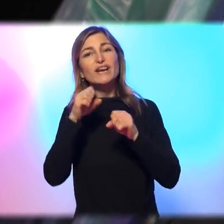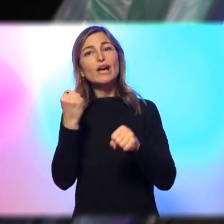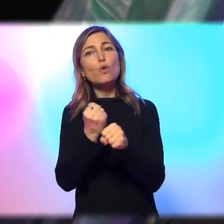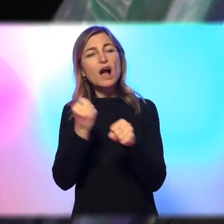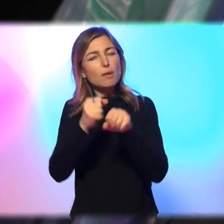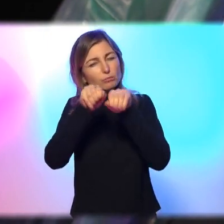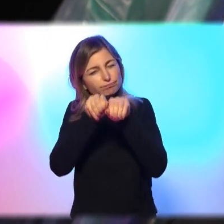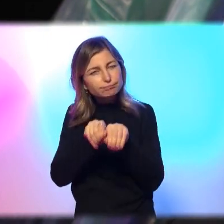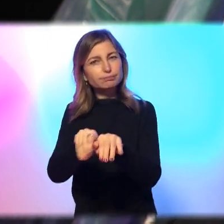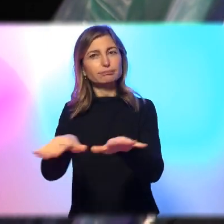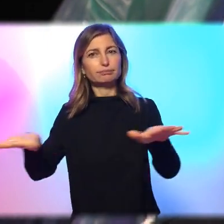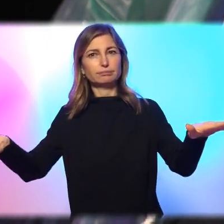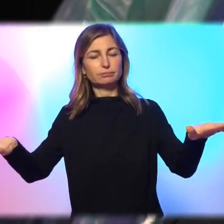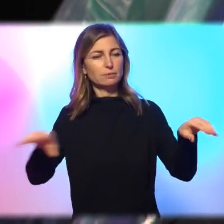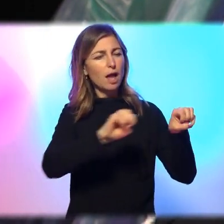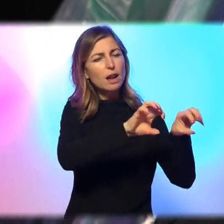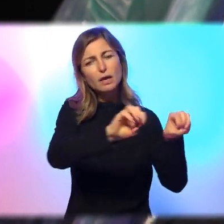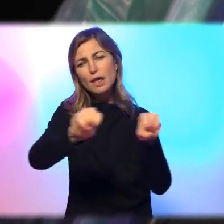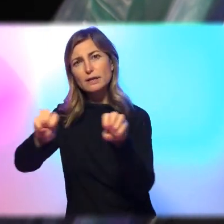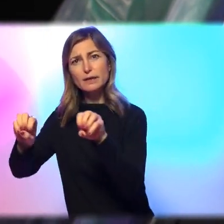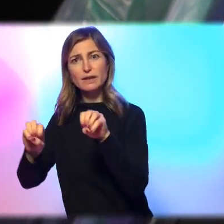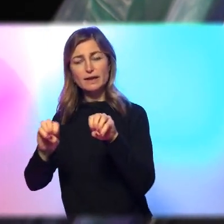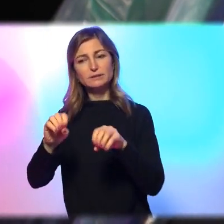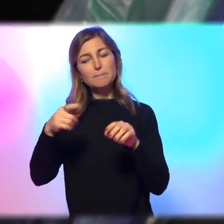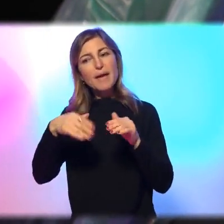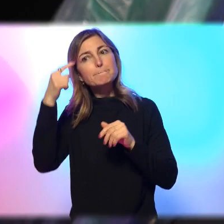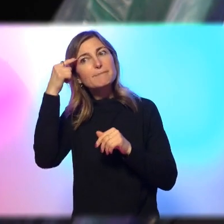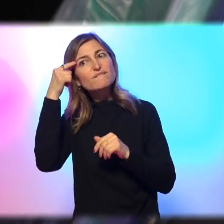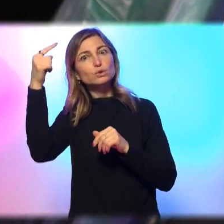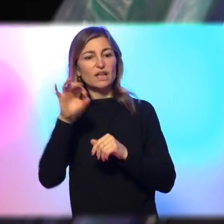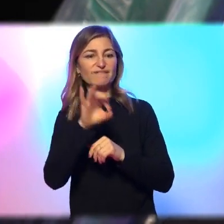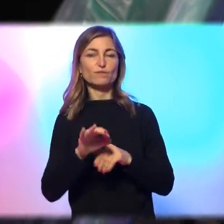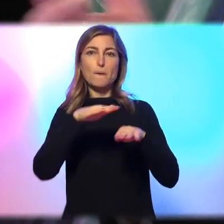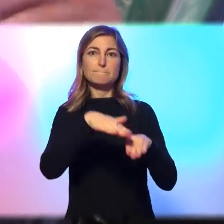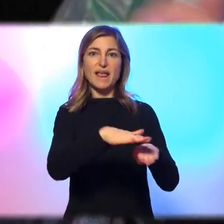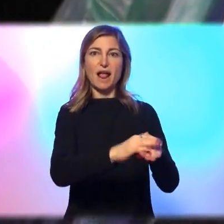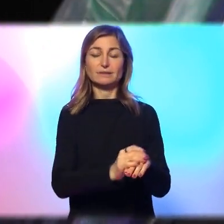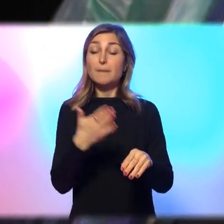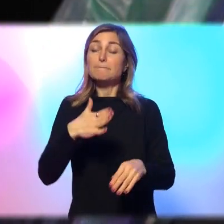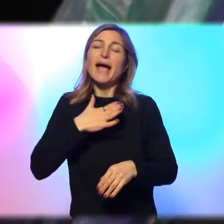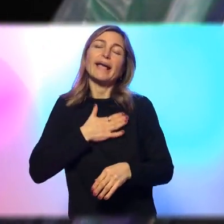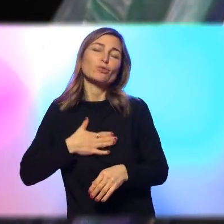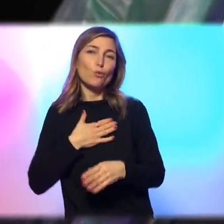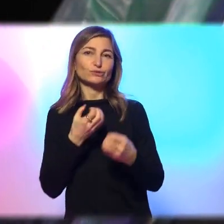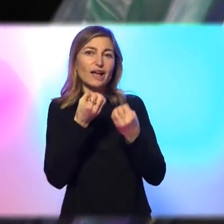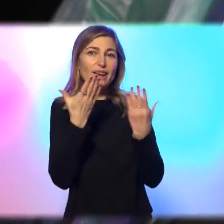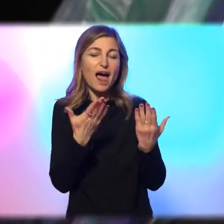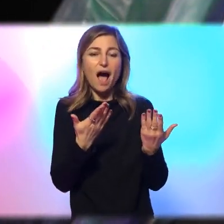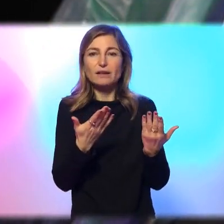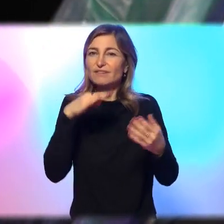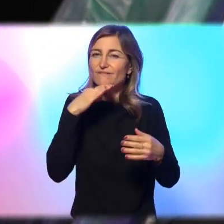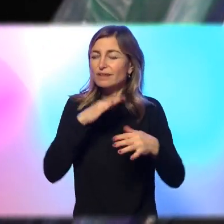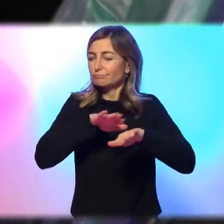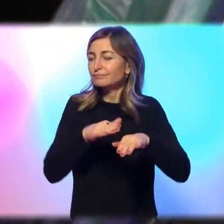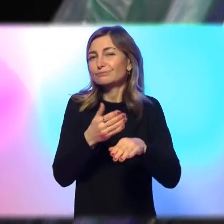unsere Kernzielgruppe, weil einer muss anfangen, diese Aufklärungsarbeit in die Breite zu tragen. Und die Leute, die schon